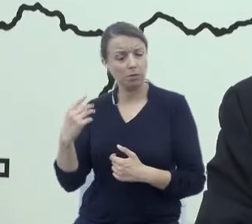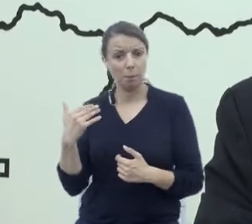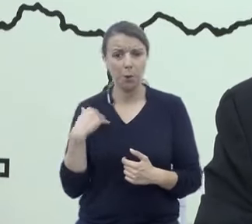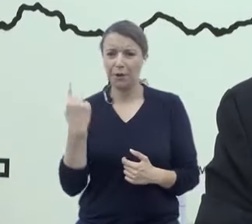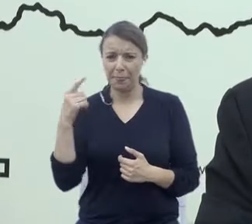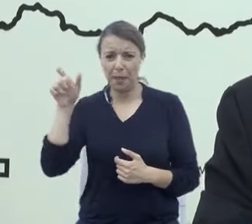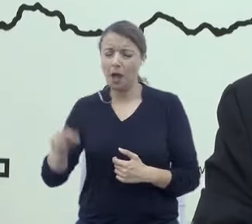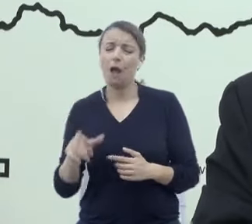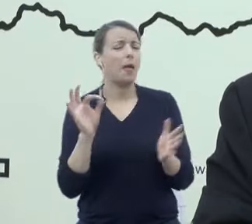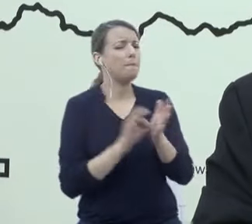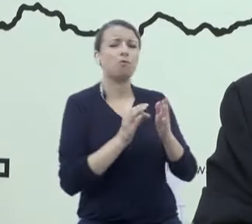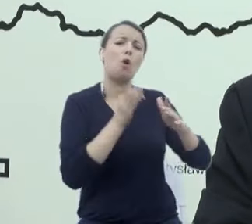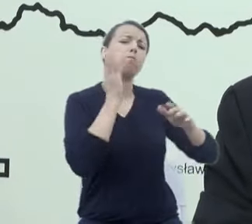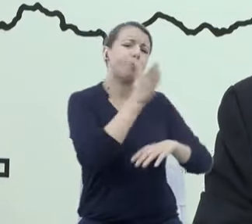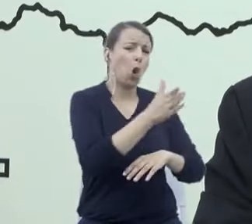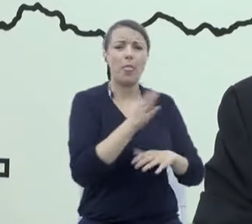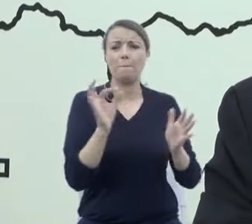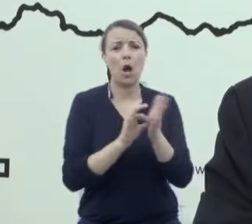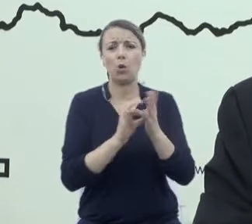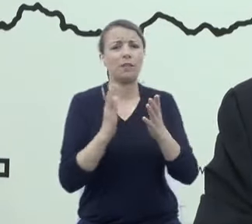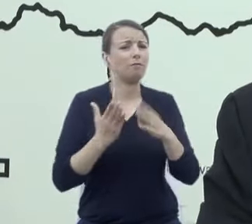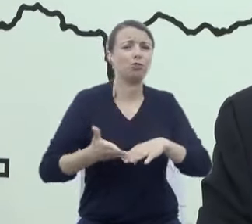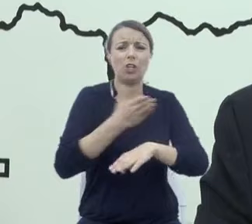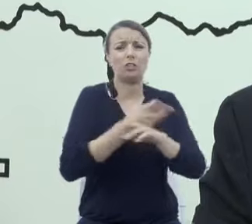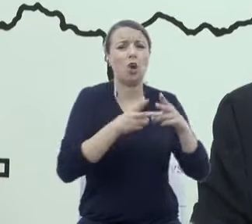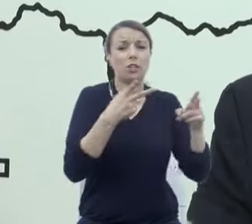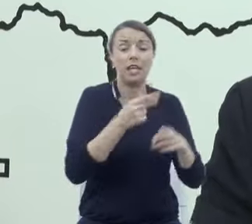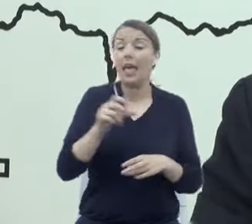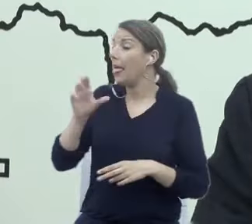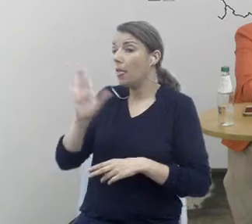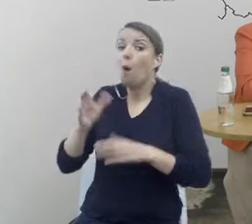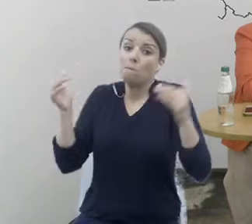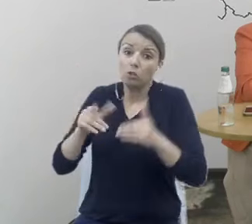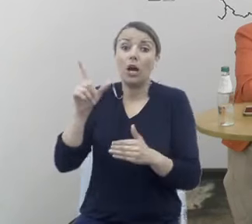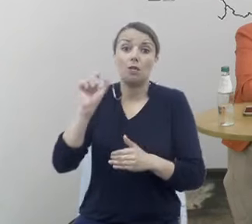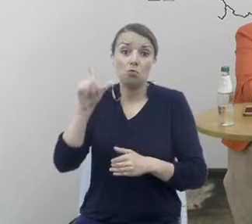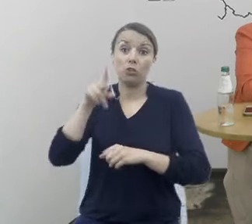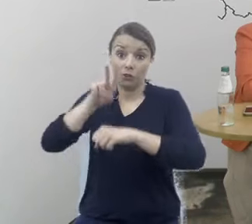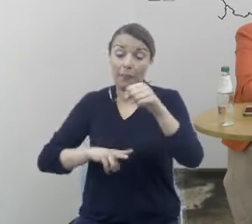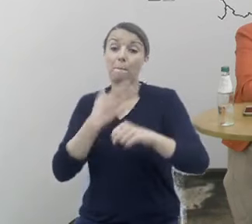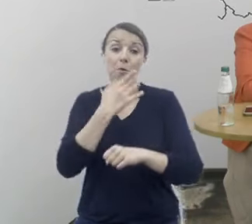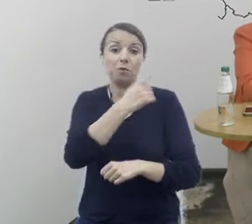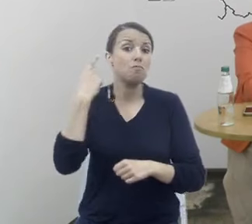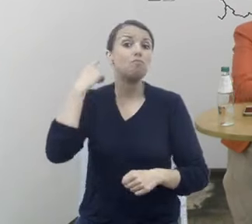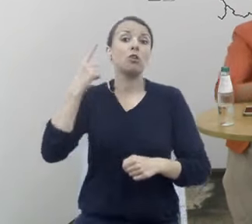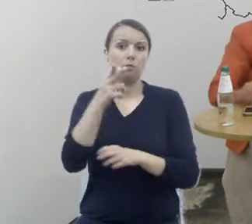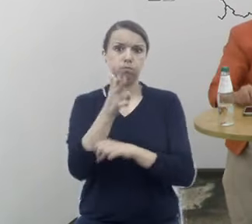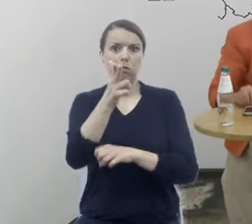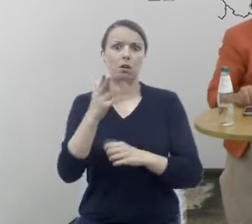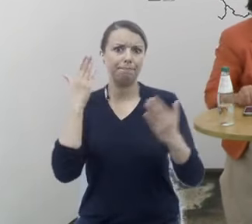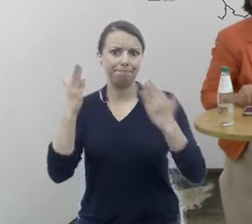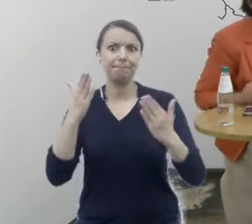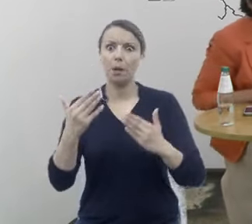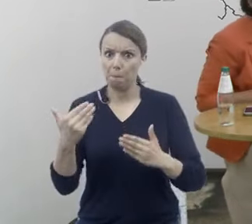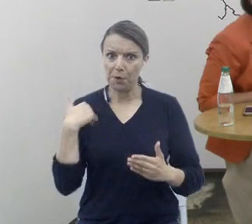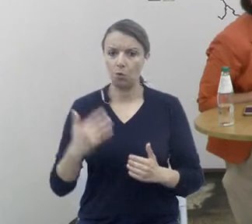pierwszego jest. Okresu. Bo, no, być może, ale jest. Jest świadek, pamięci. Który twierdził, iż słyszał strzały. Natomiast odnosząc się do tego